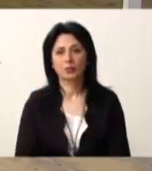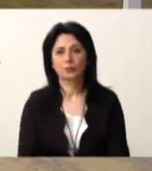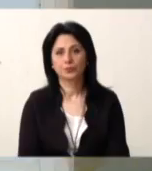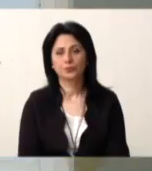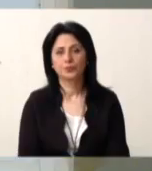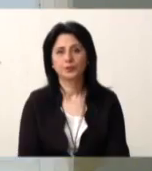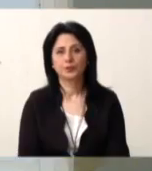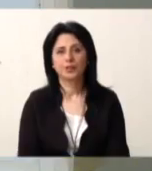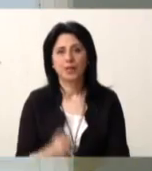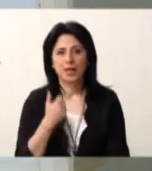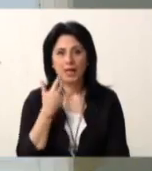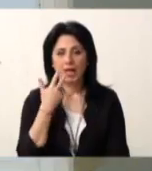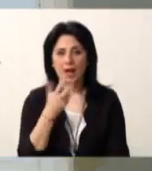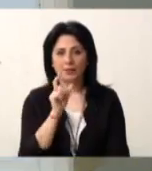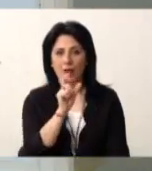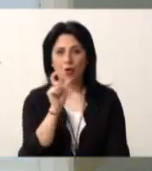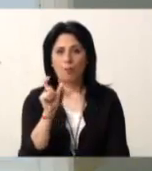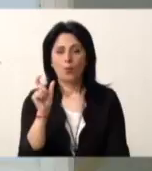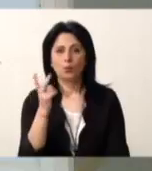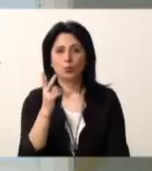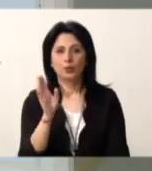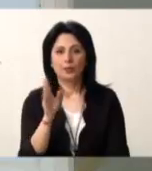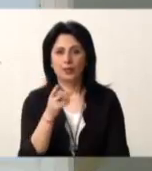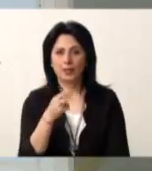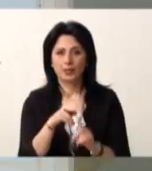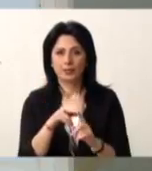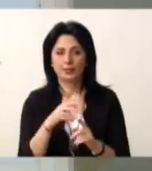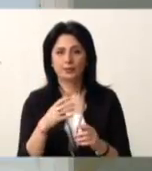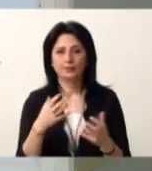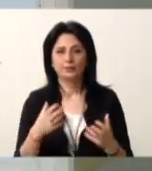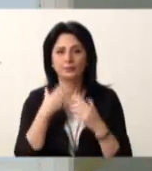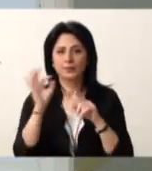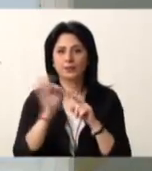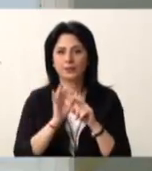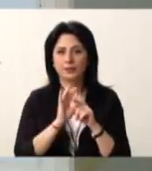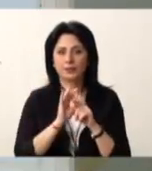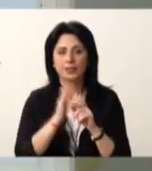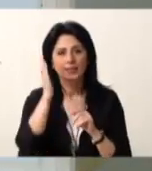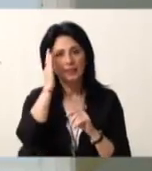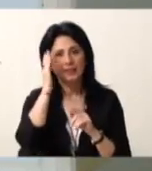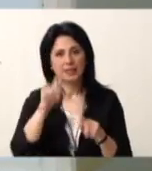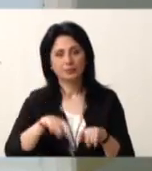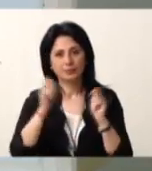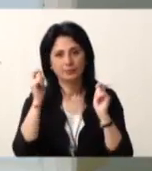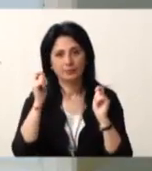ჩვენ რამდენიმე კომპონენტი უნდა გამოვყოთ კიდევ. ეს არის სტრესი, ძილის დარღვევა,